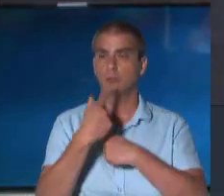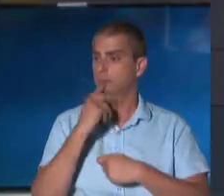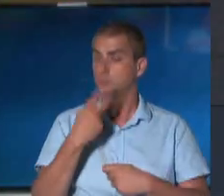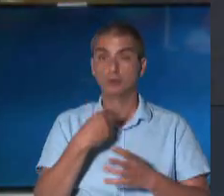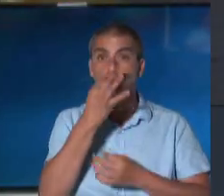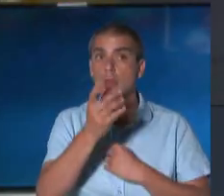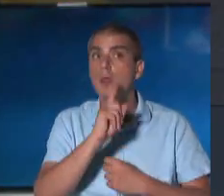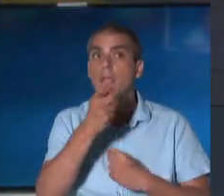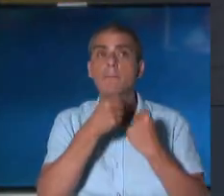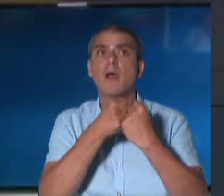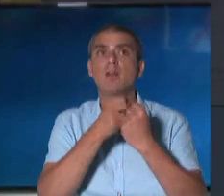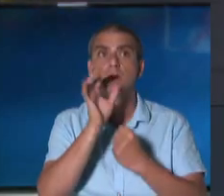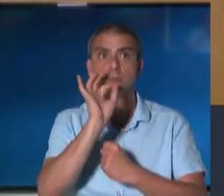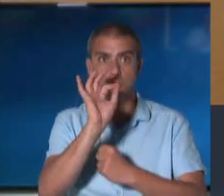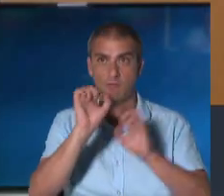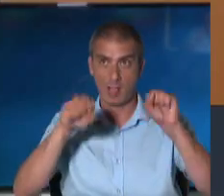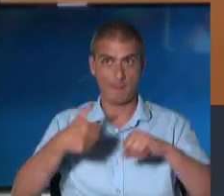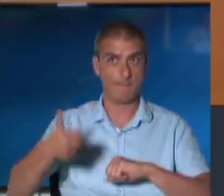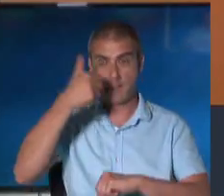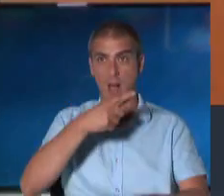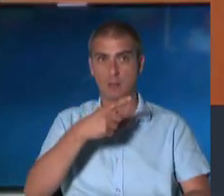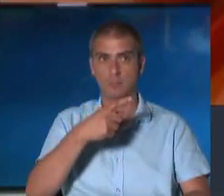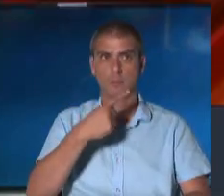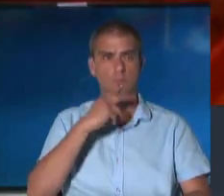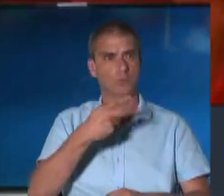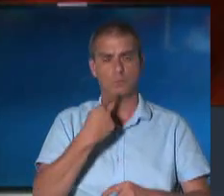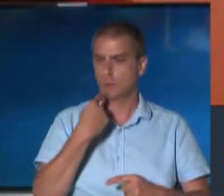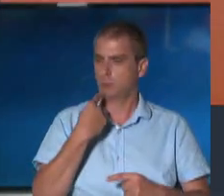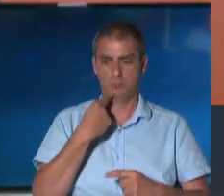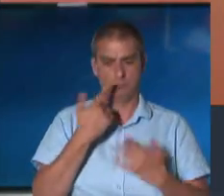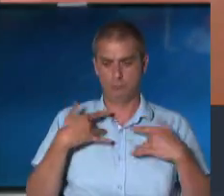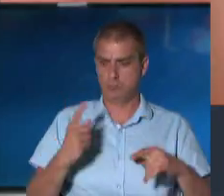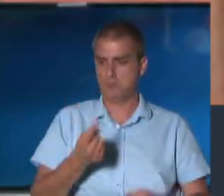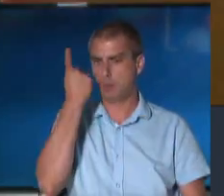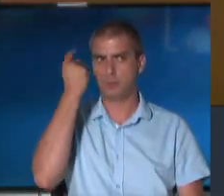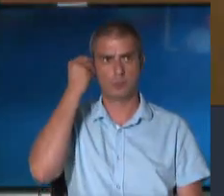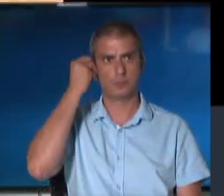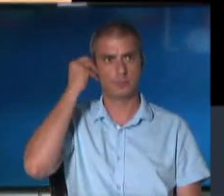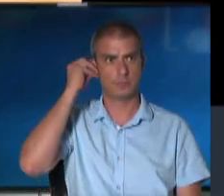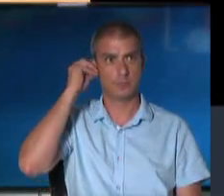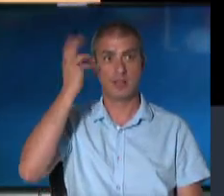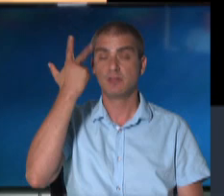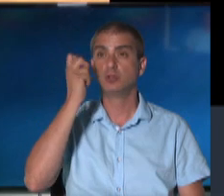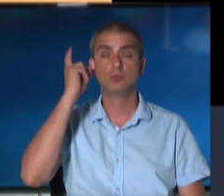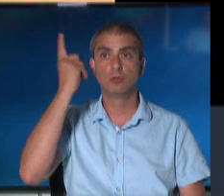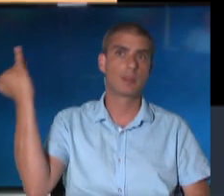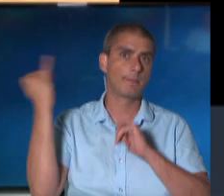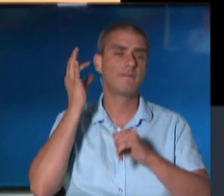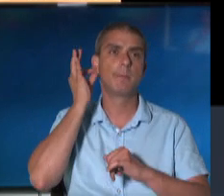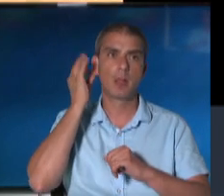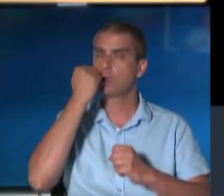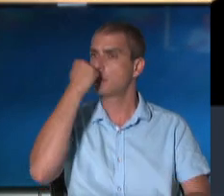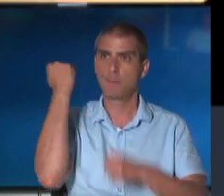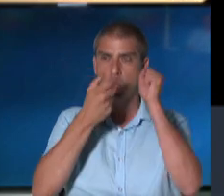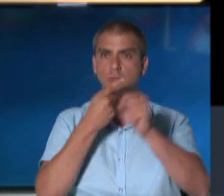ושוב שאלנו אם מאבקה נעשה למען הבעלים שלו. שוב ושוב, הן הכישו. לפני 30 שנה שהיו מייבים לפה בנות ומרביצים